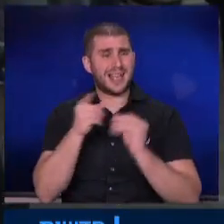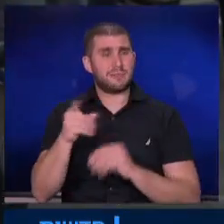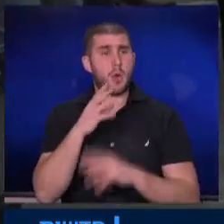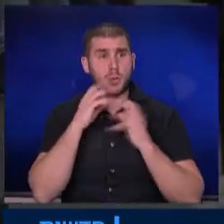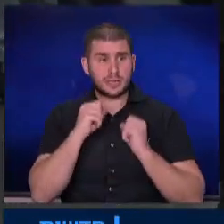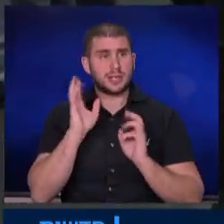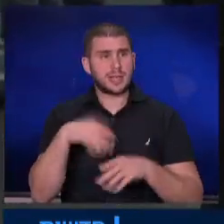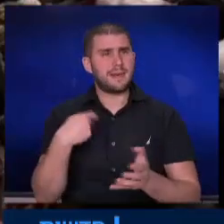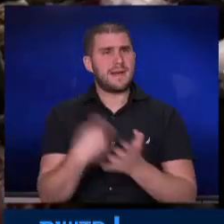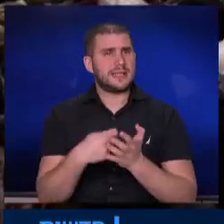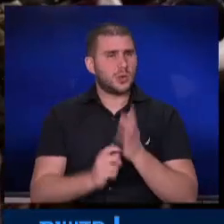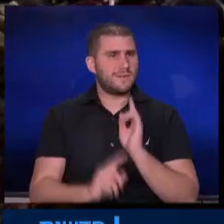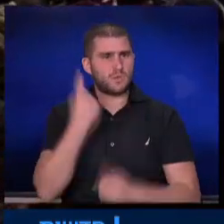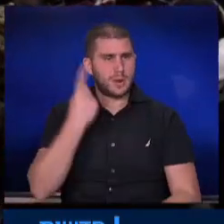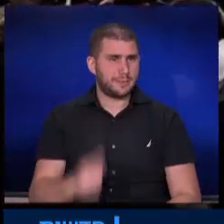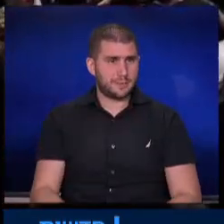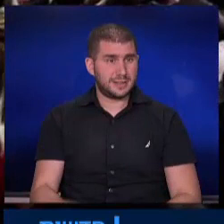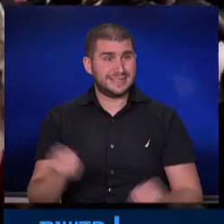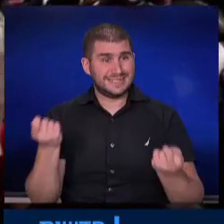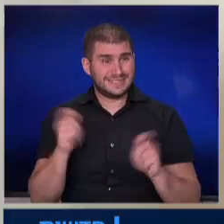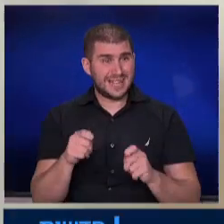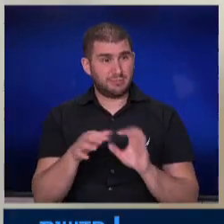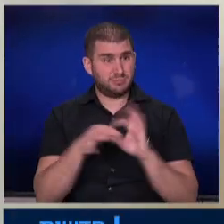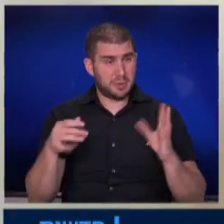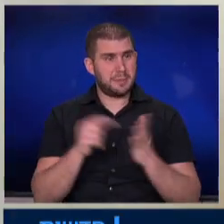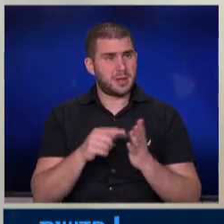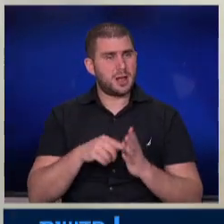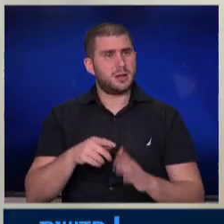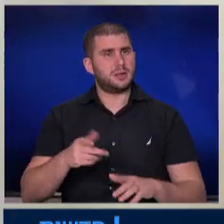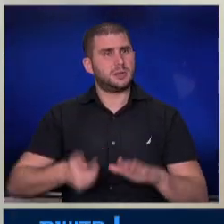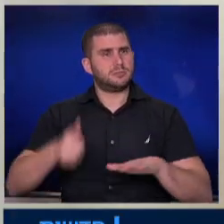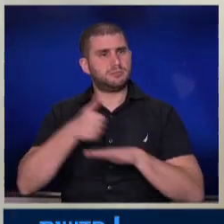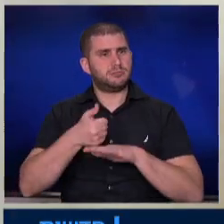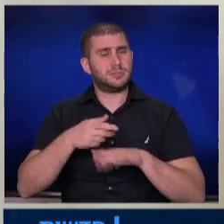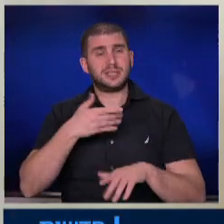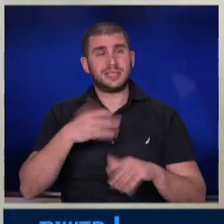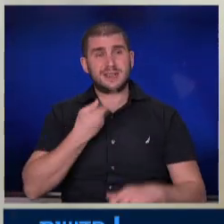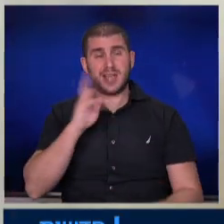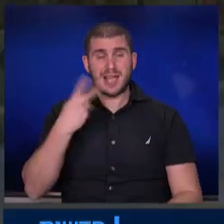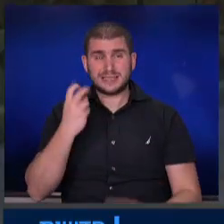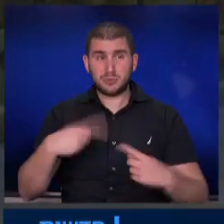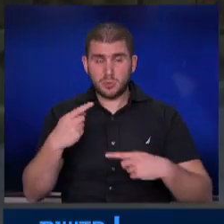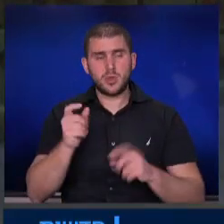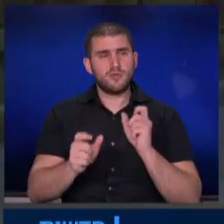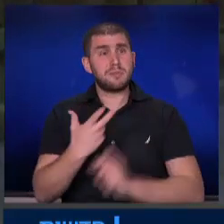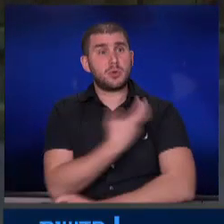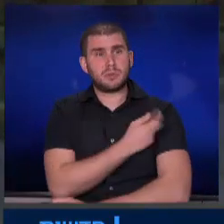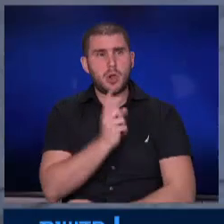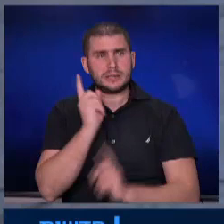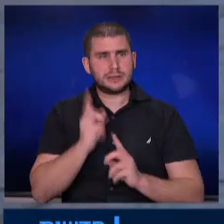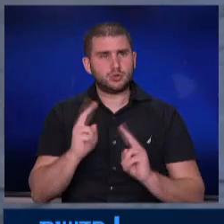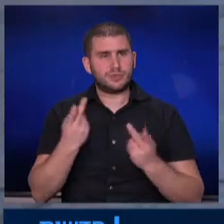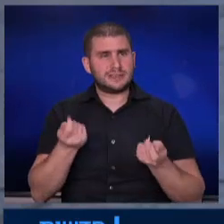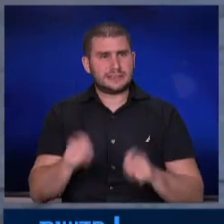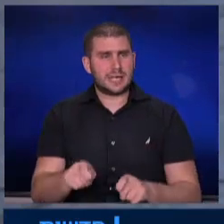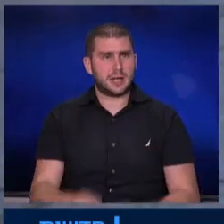מלווה בכנסות גבוהים. הסגר הוסר היום כי הקנצלר הבטיח כי אחרי 20 יום תושבים מחוסנים לא יצטרכו לחוות